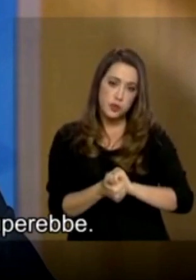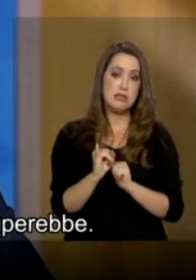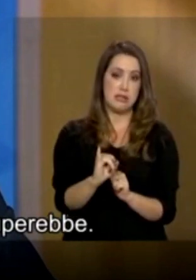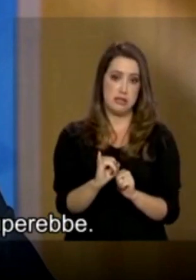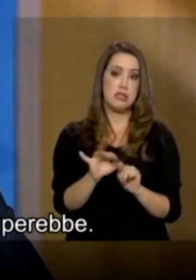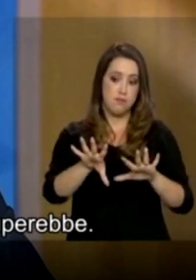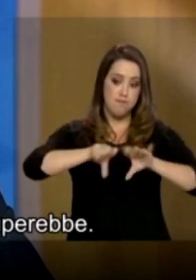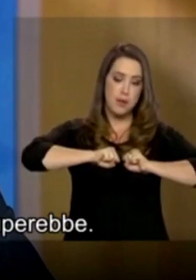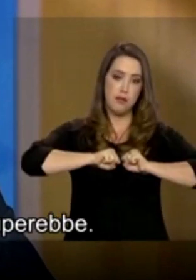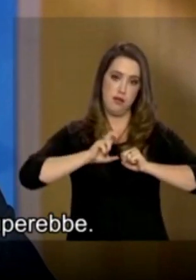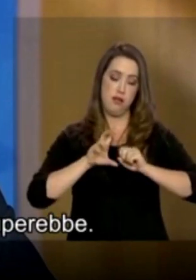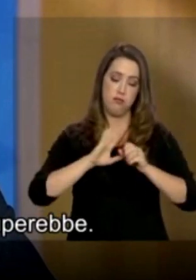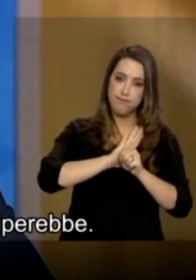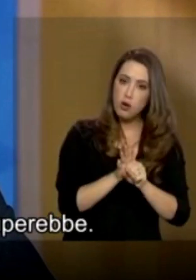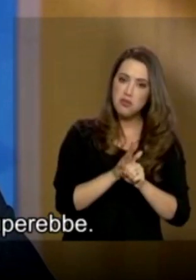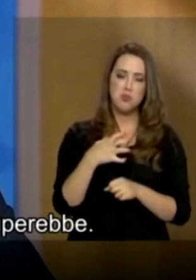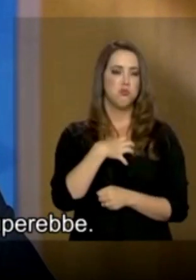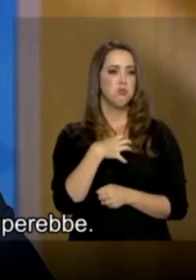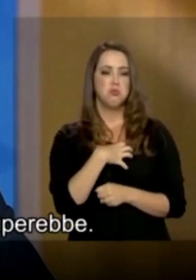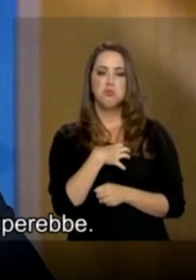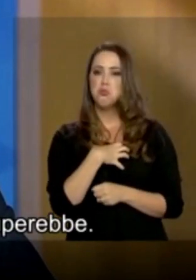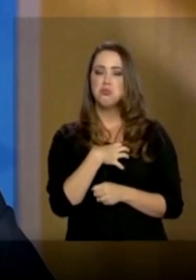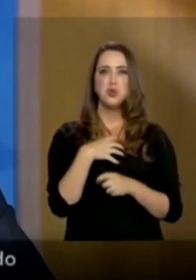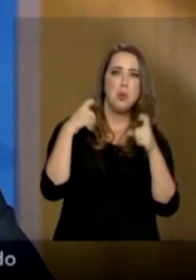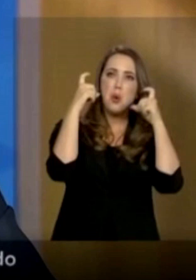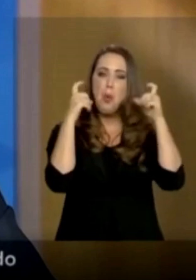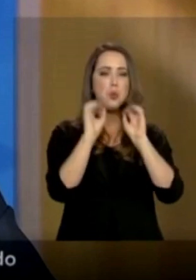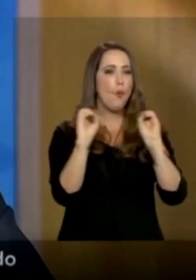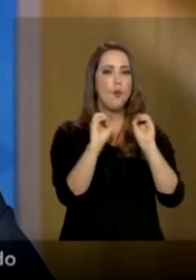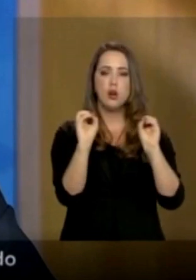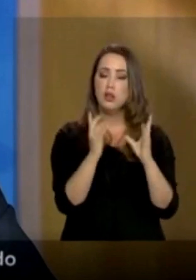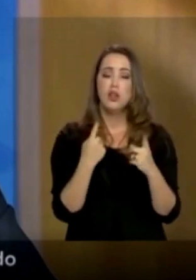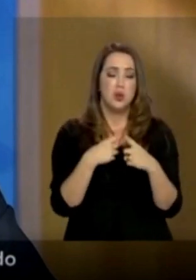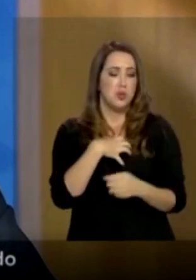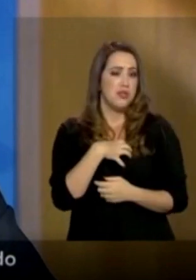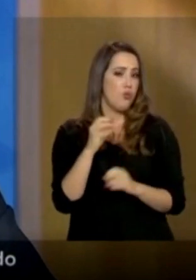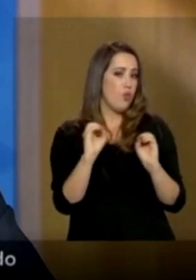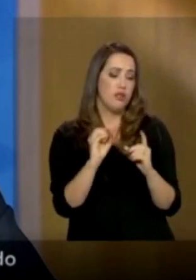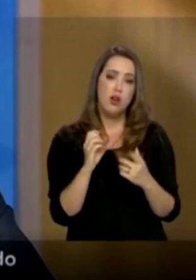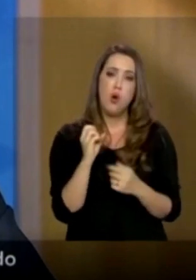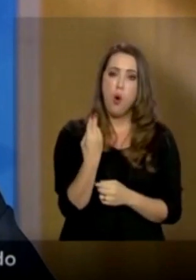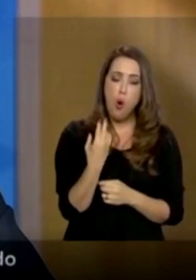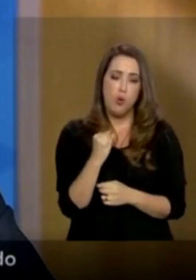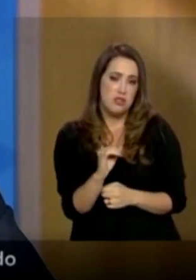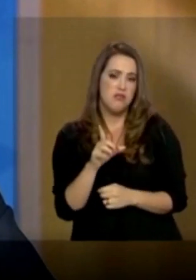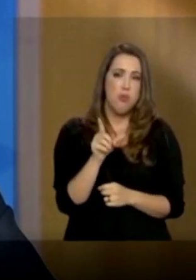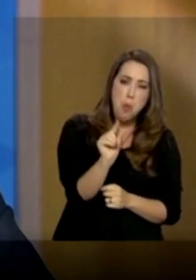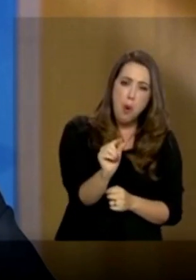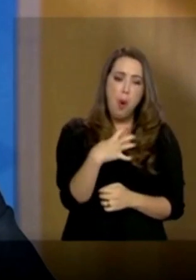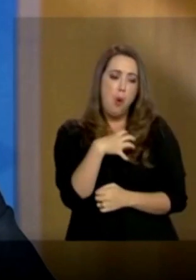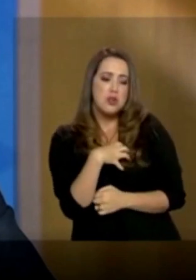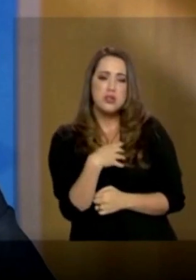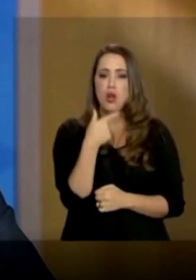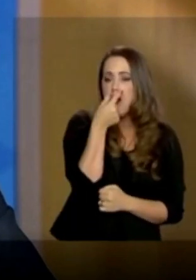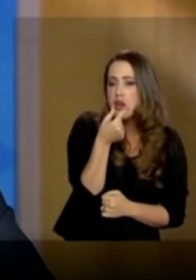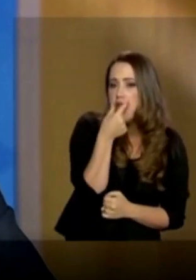inconvenienti sono venuti avanti, e che non sono armata, non ho più l'età per fare ciò che